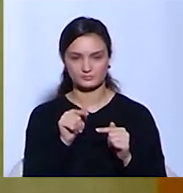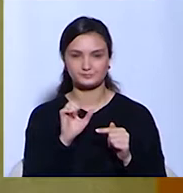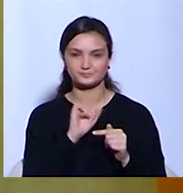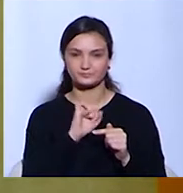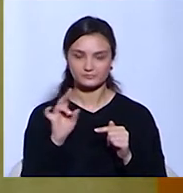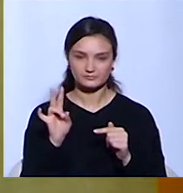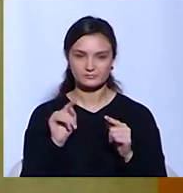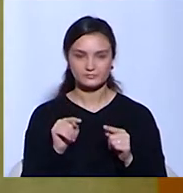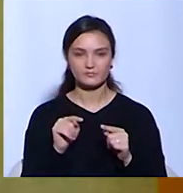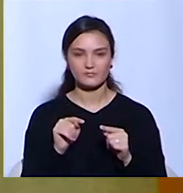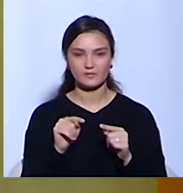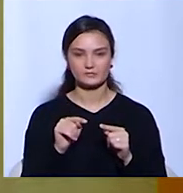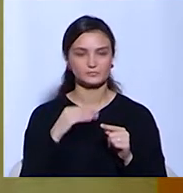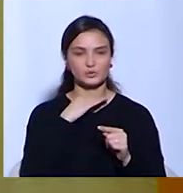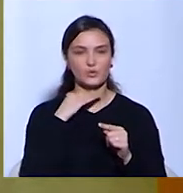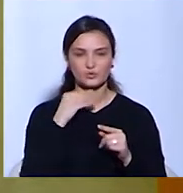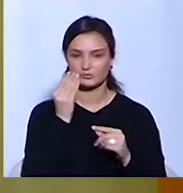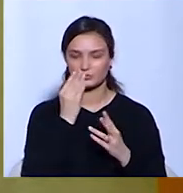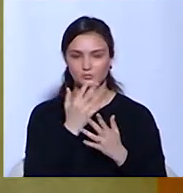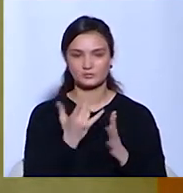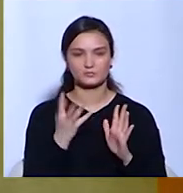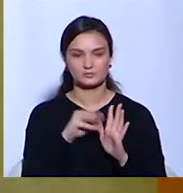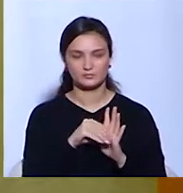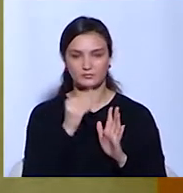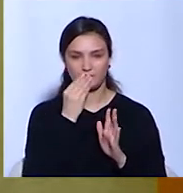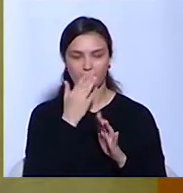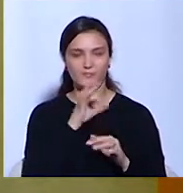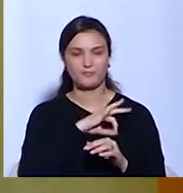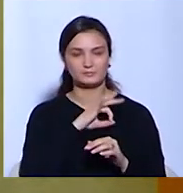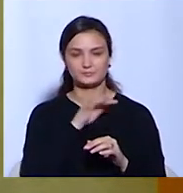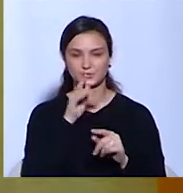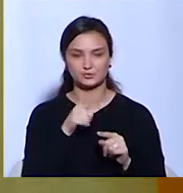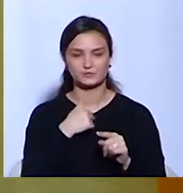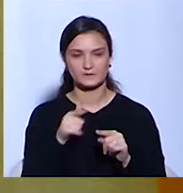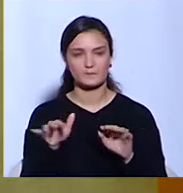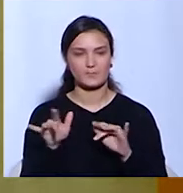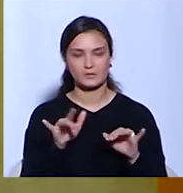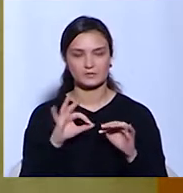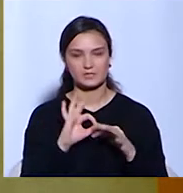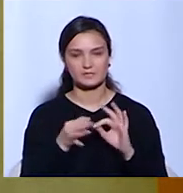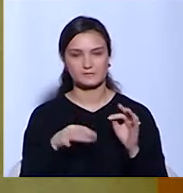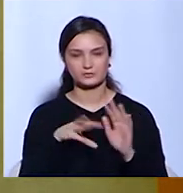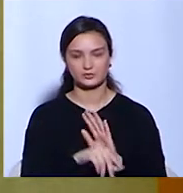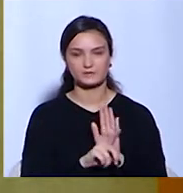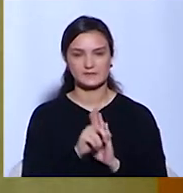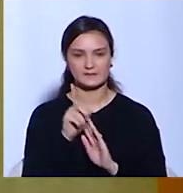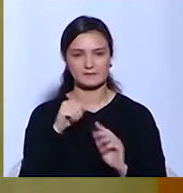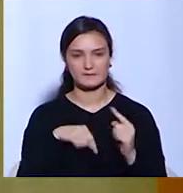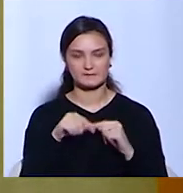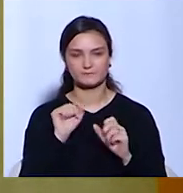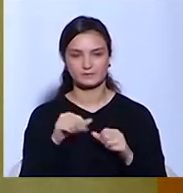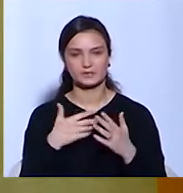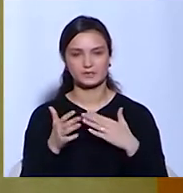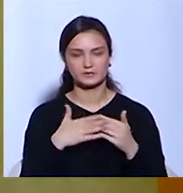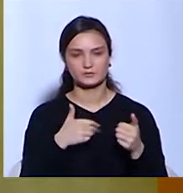უპირატესად ხორცს პროდუქტების შემცველი საკვების გამოყენების დროს ჩვენ ეს პროცესები ნაწლავში გვეწყება, რამაც შეიძლება